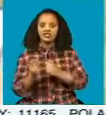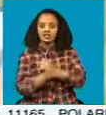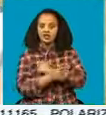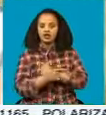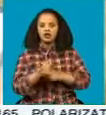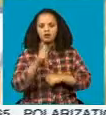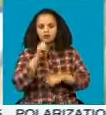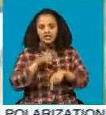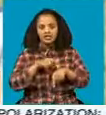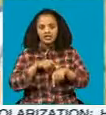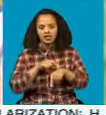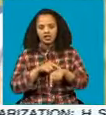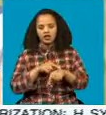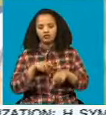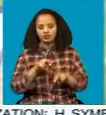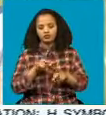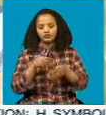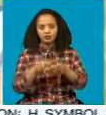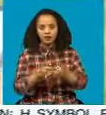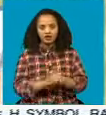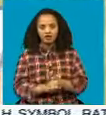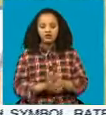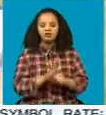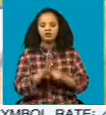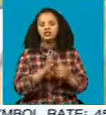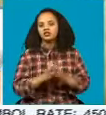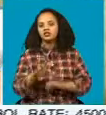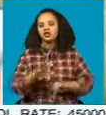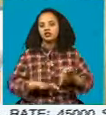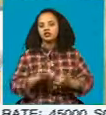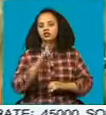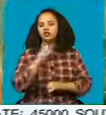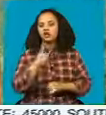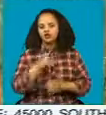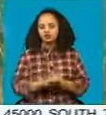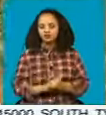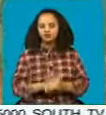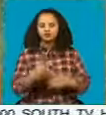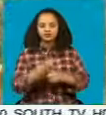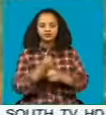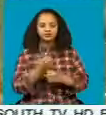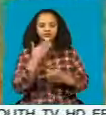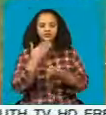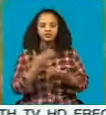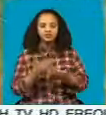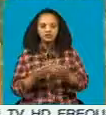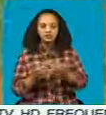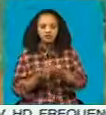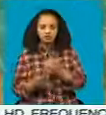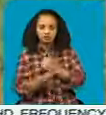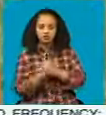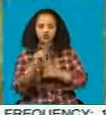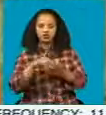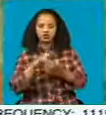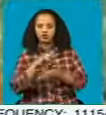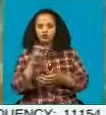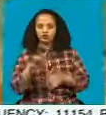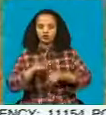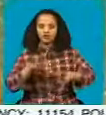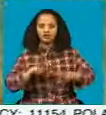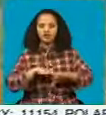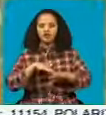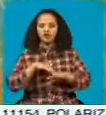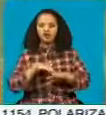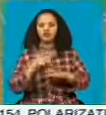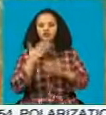በጊዜ ለአርሶ አደሩ ለማቅረብ በቂ ዝግጅት እያደረግን ነው ያለ ነው። በተያዘው ምርት ዘመን ከ2200 ሄክታር በላይ መሬት